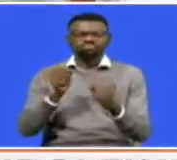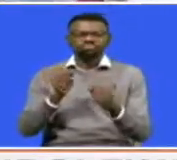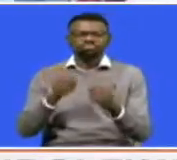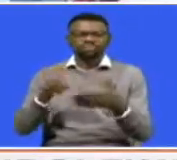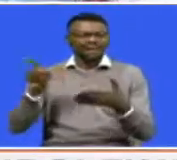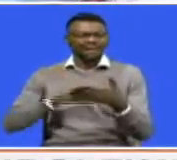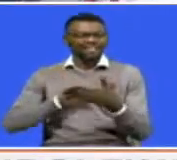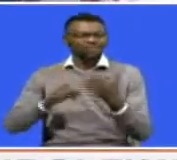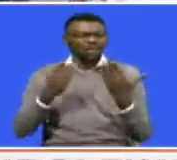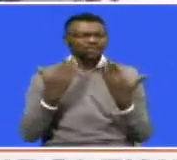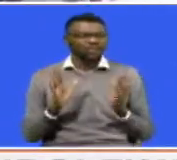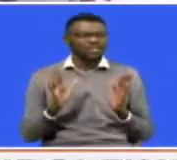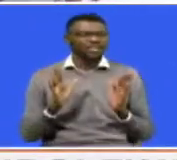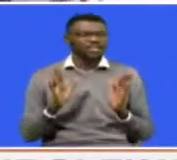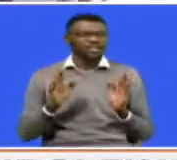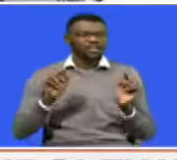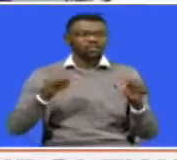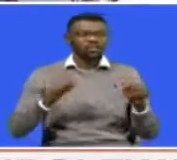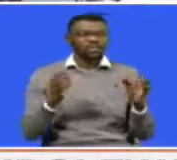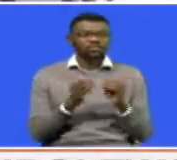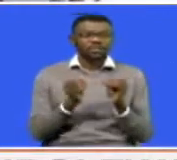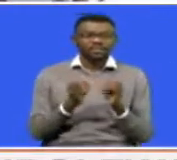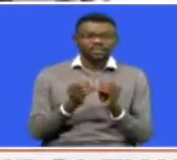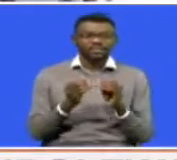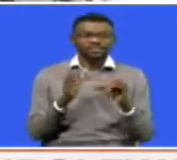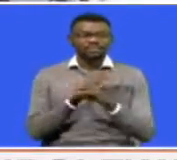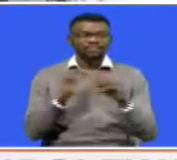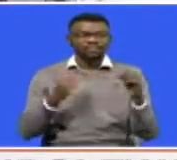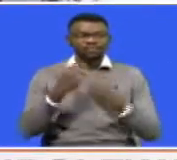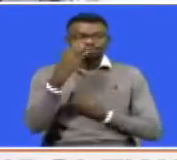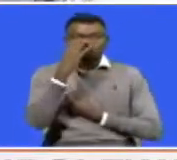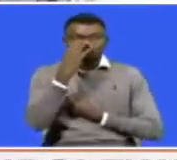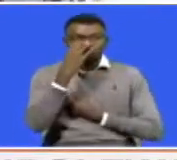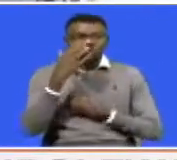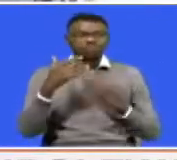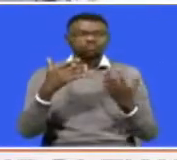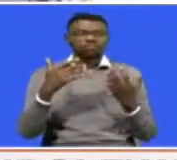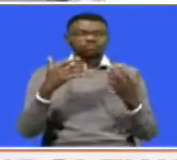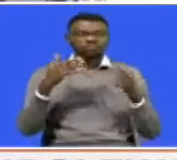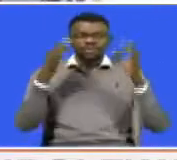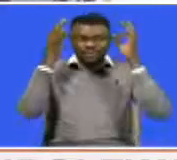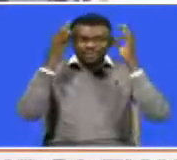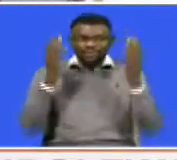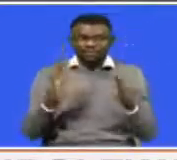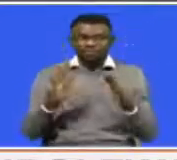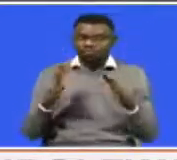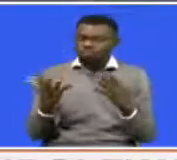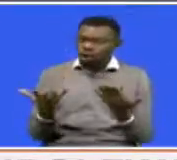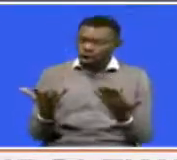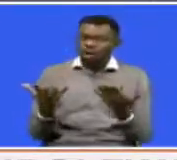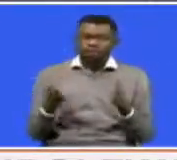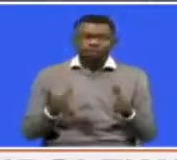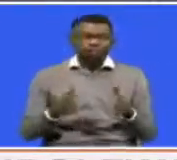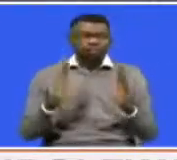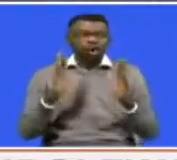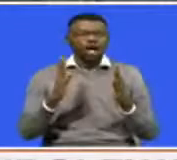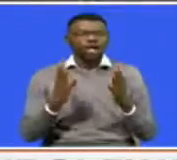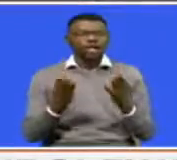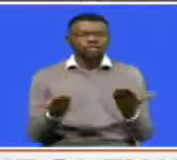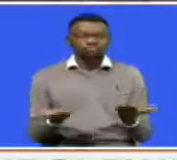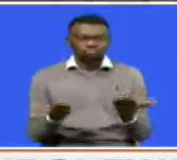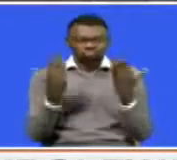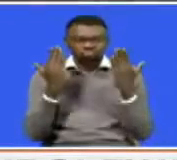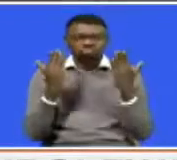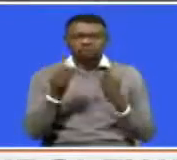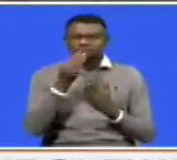mkutano wa baraza la mawaziri uliongozwa na Rais William Ruto iliafikia uamuzi huo kama mojawapo ya mbinu ya kuimarisha